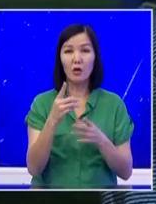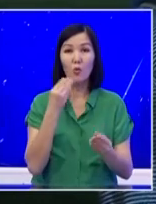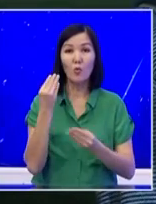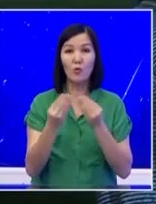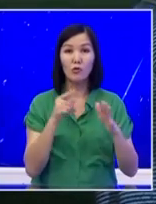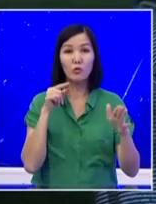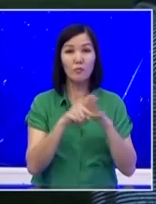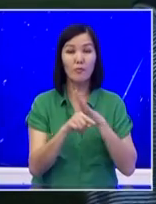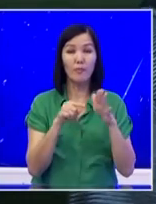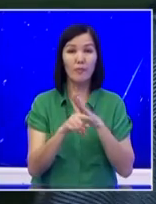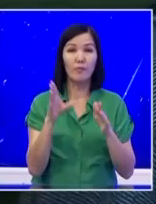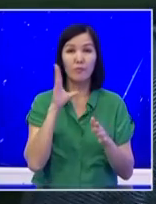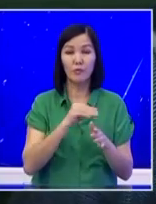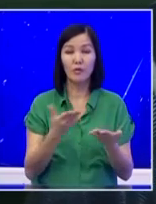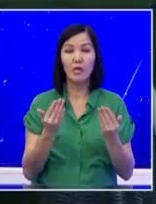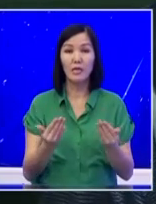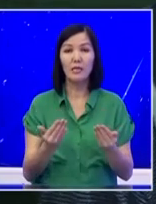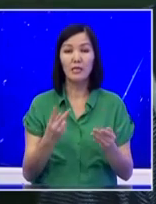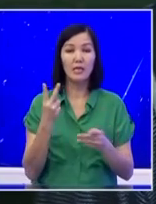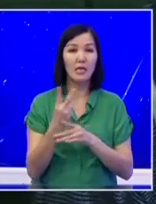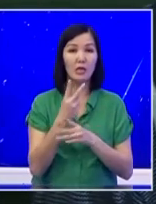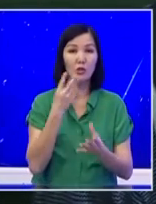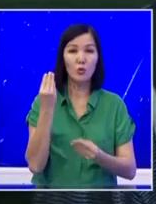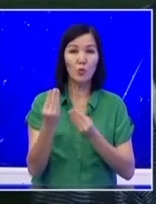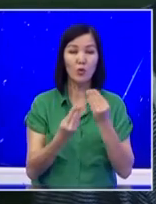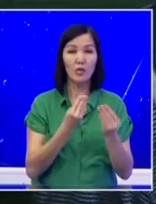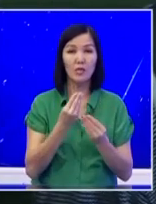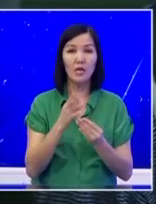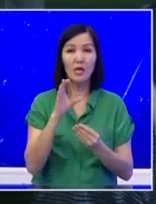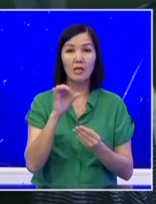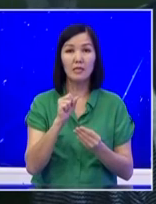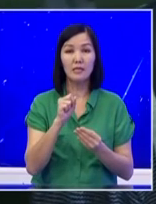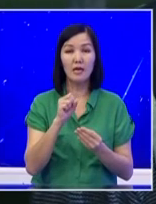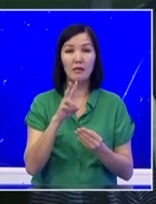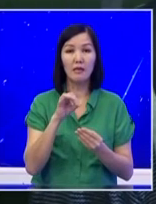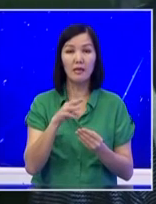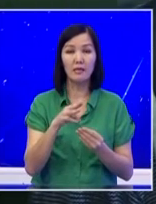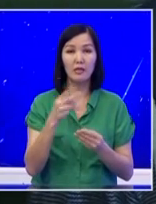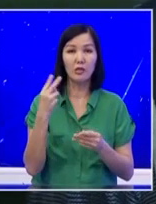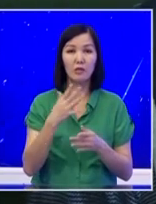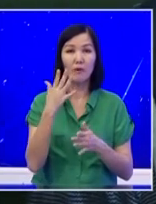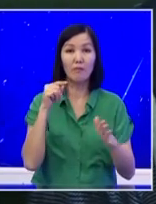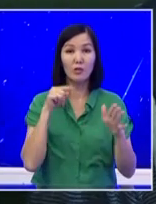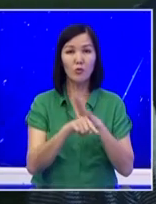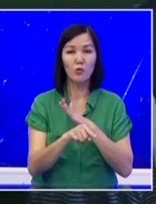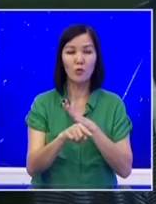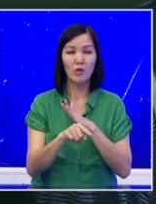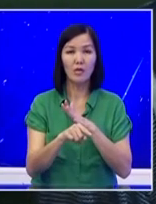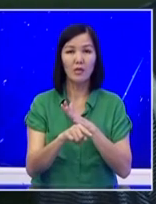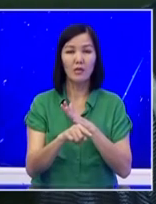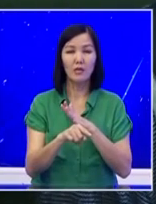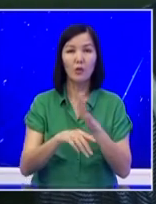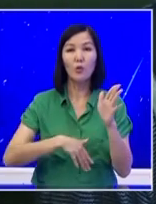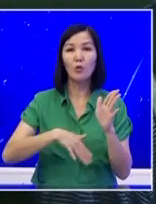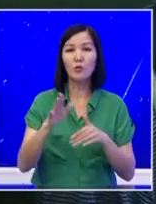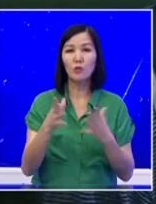Сонда ал бүгінгі осы екінші маусымда Санат Мұратов 25 голменен, қазір